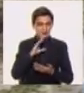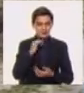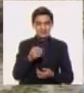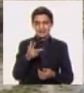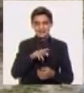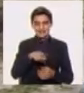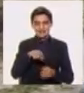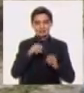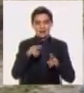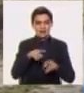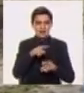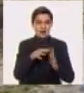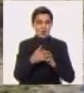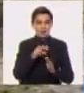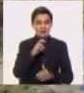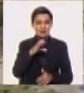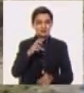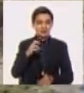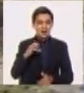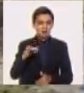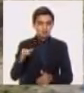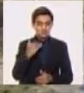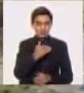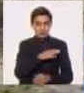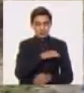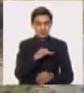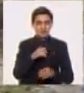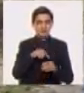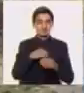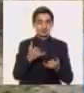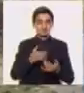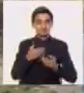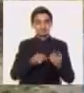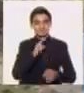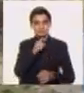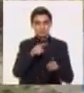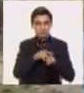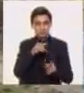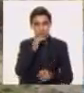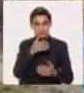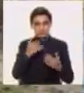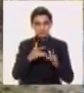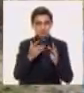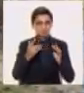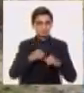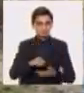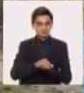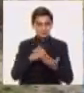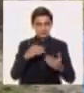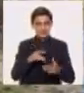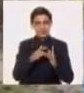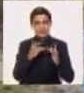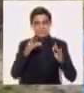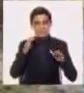осы Жоғары Қасқасу ауылына тиесілі екен. Осы себептен арғы бетпен байланыс қазір толықтай үзілген. Сондай-ақ тұрғындар көпірді шайып